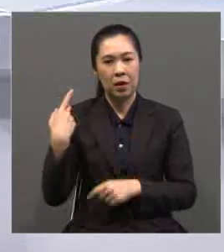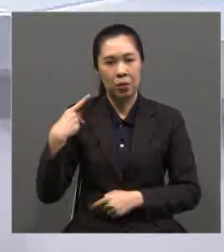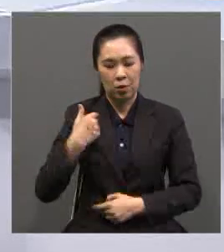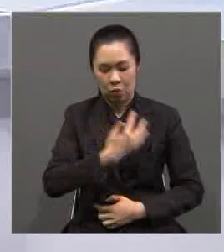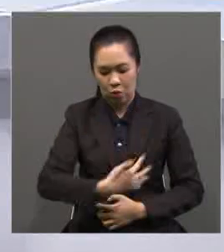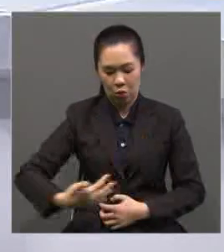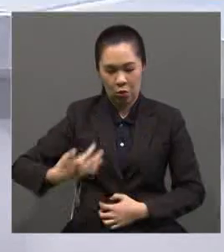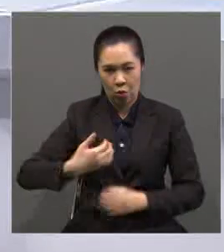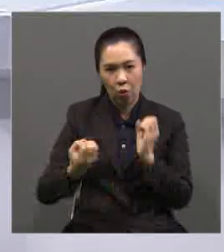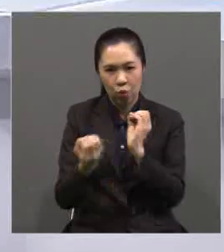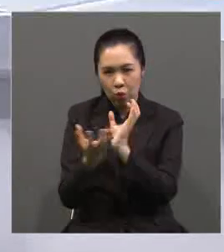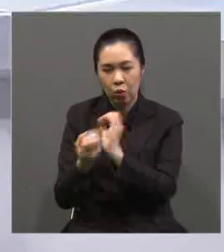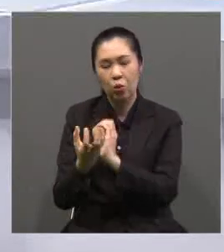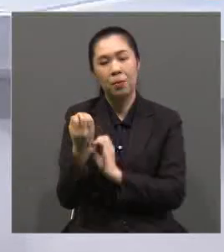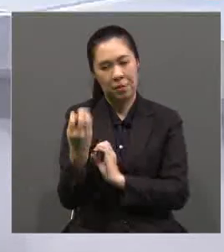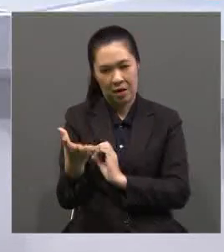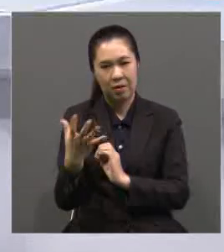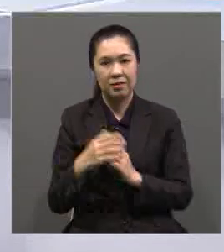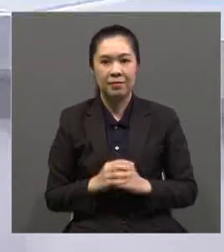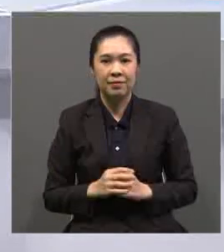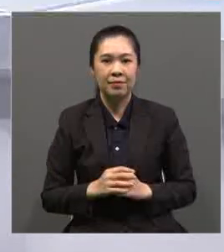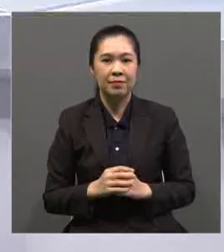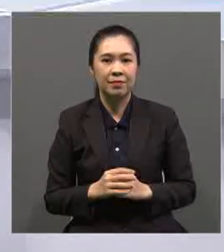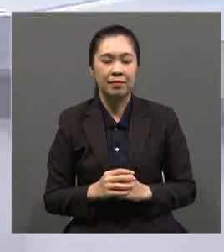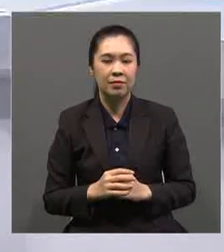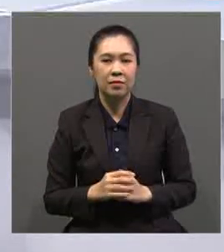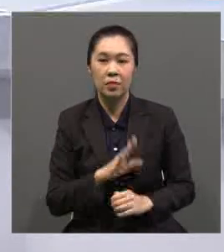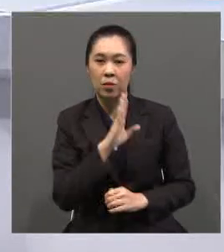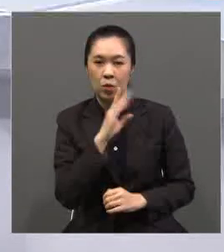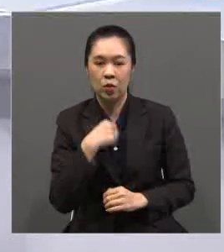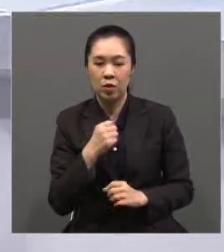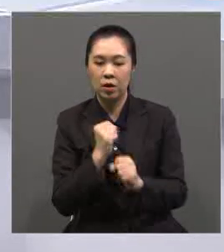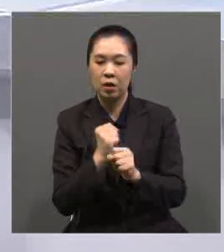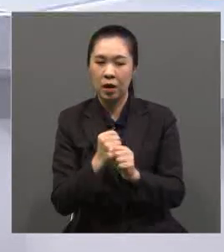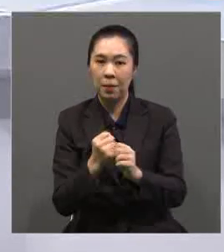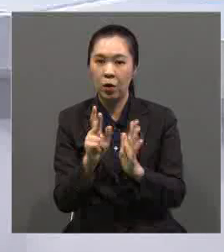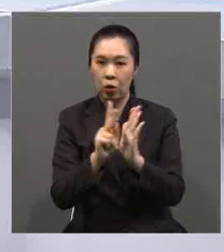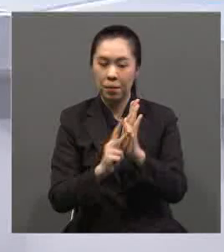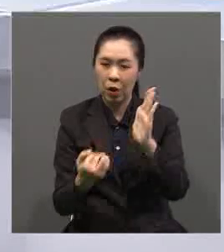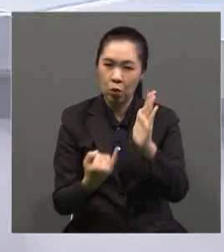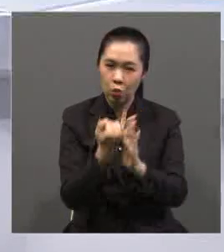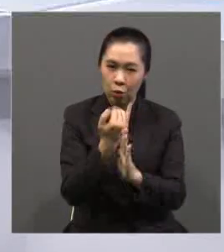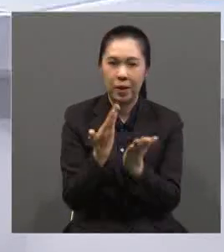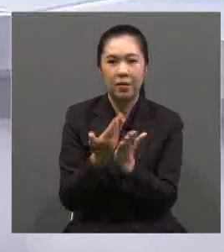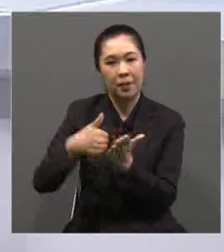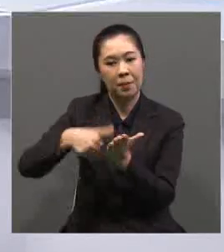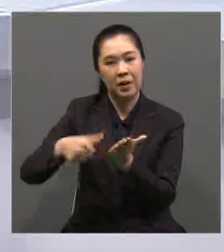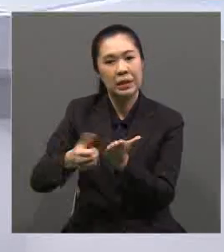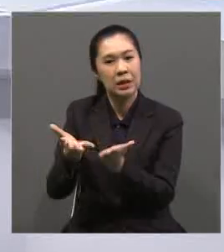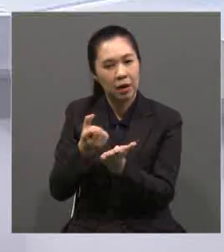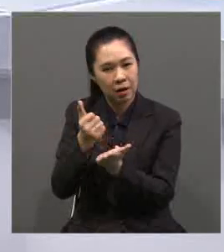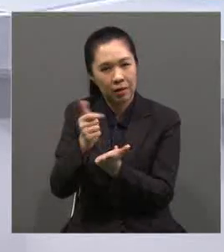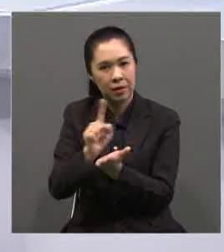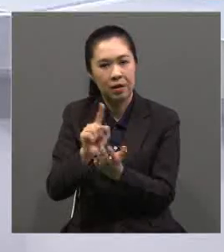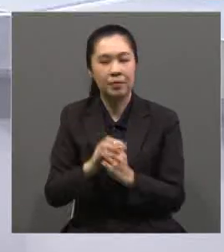ของสุขภาพอาจจะมากกว่าบุหรี่ธรรมดาก็เลยมีคนบอกว่าเอ๊ะถ้าอย่างเงี้ยทำมันให้ถูกกฎหมายเอามาเก็บเป็นภาษีเลยได้ไหมเมื่อวานนี้ถ้าจำ